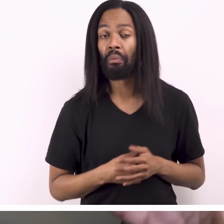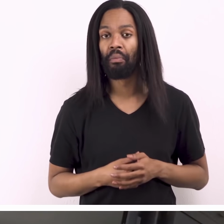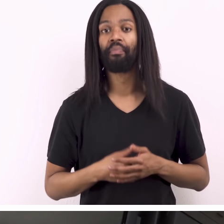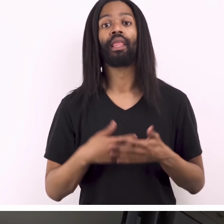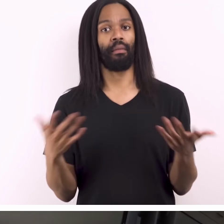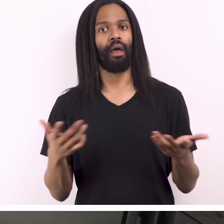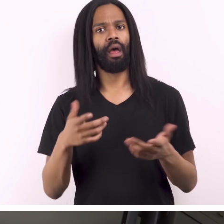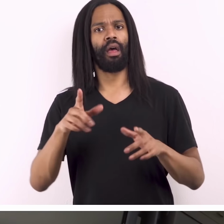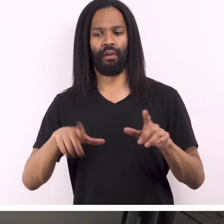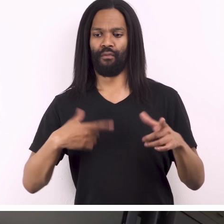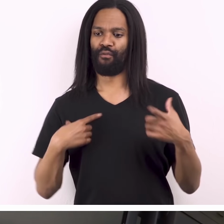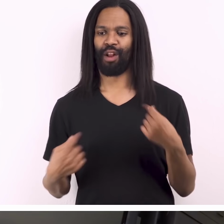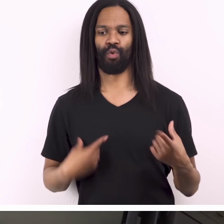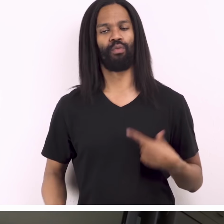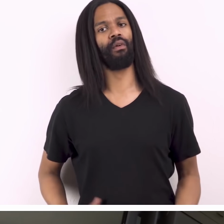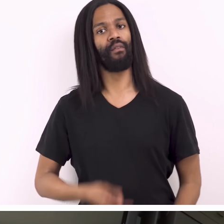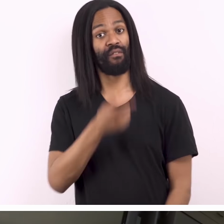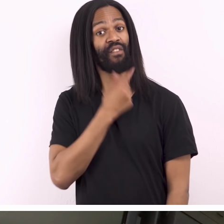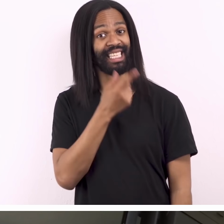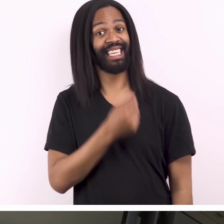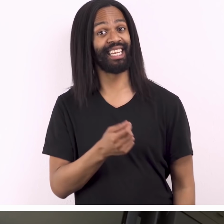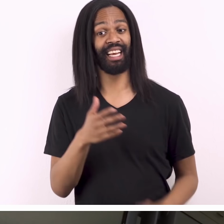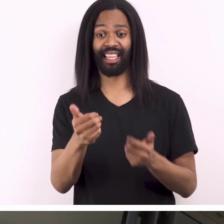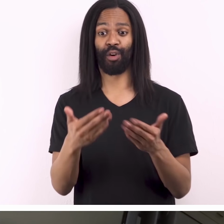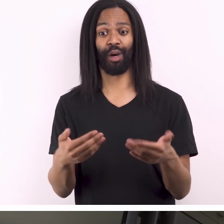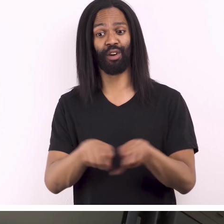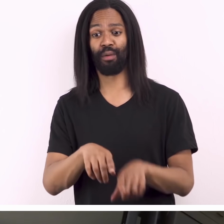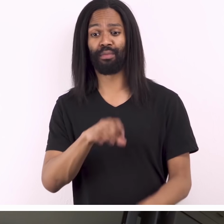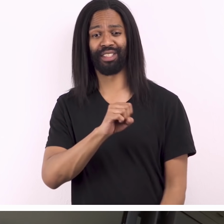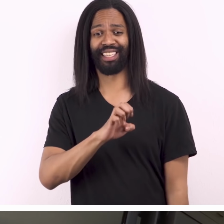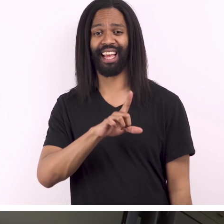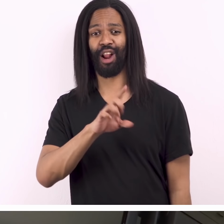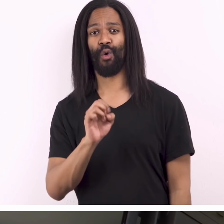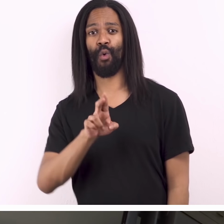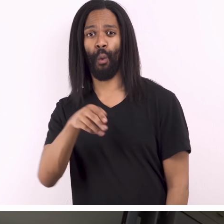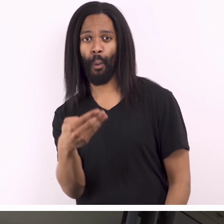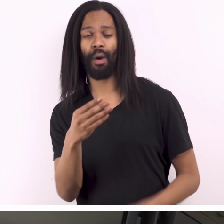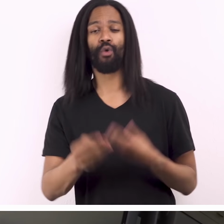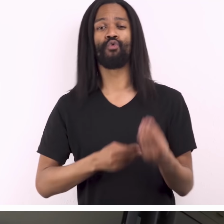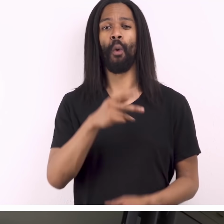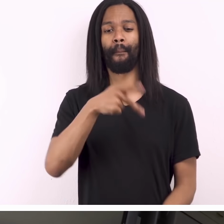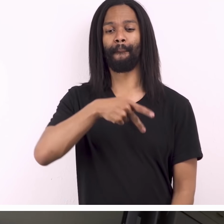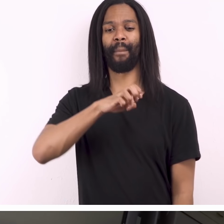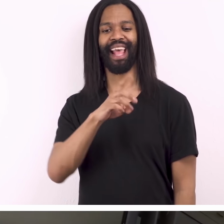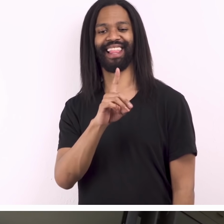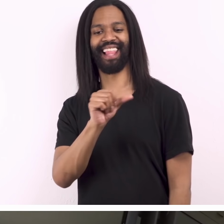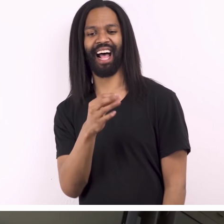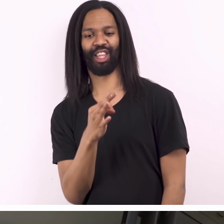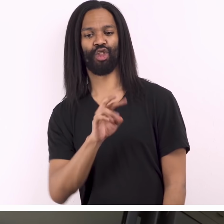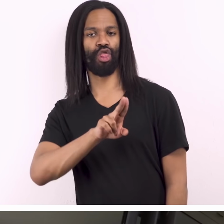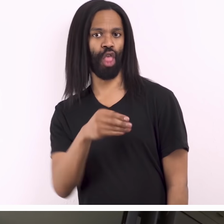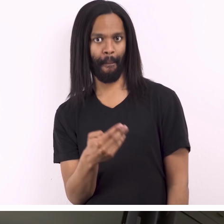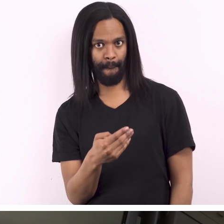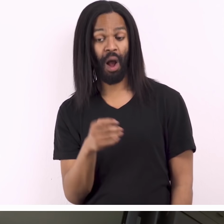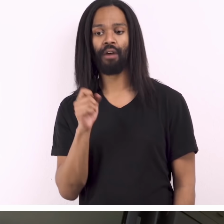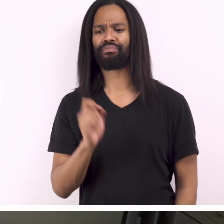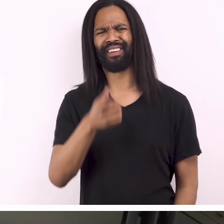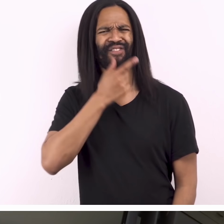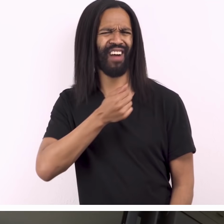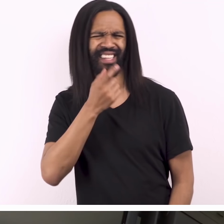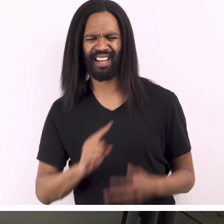hyper facile. Il est dans la même catégorie hein, que le Selum, que le Pedatum et tout ça. C'est un philodendron hyper facile qui pousse très très vite, très très bien,